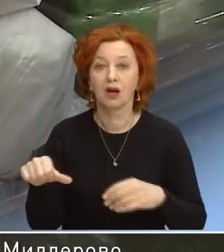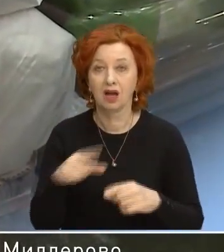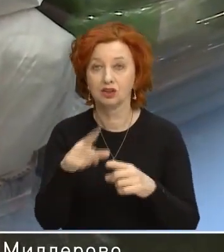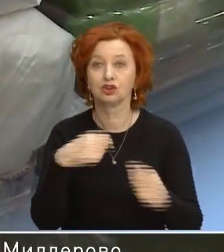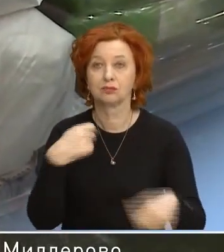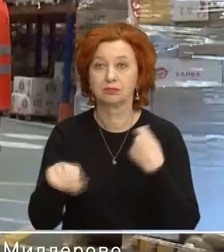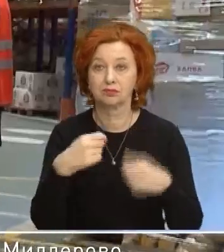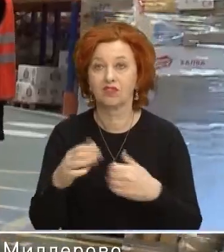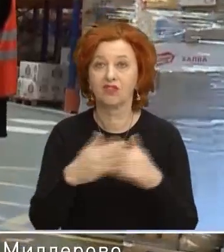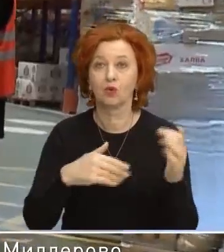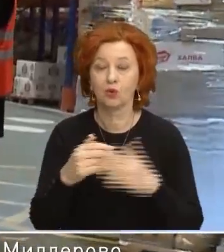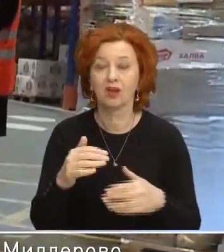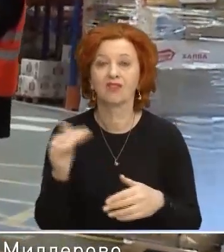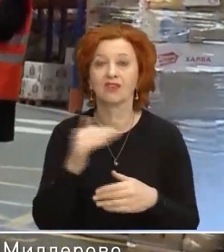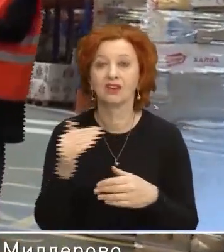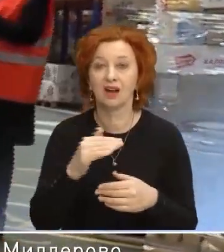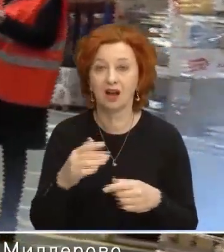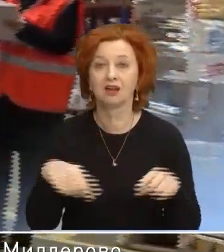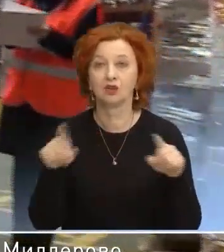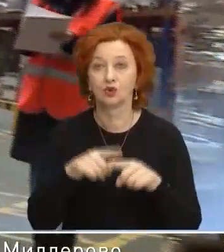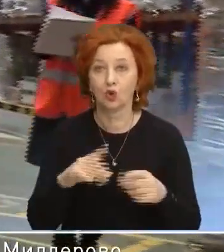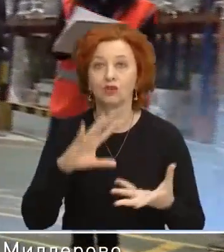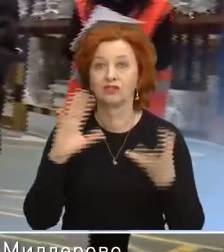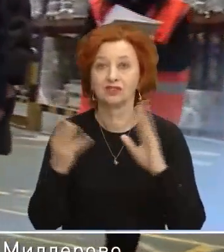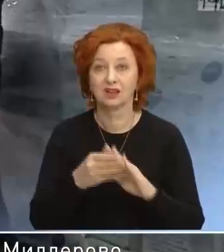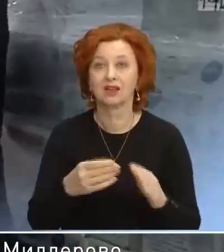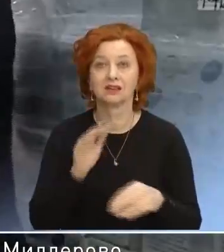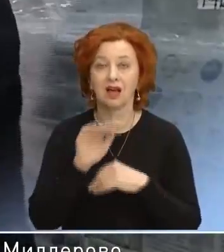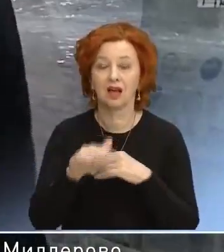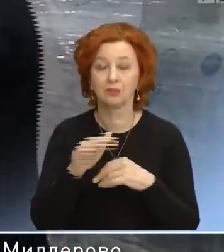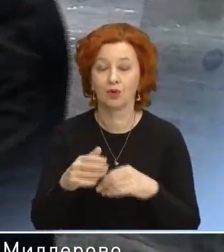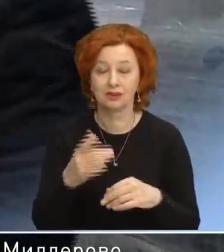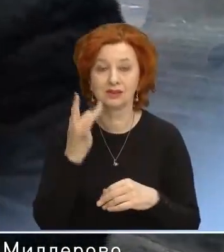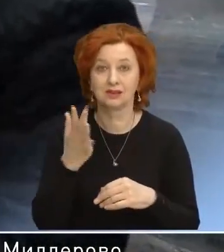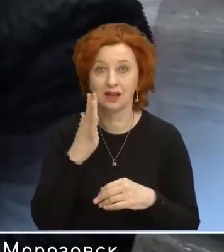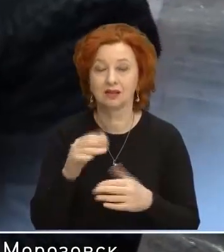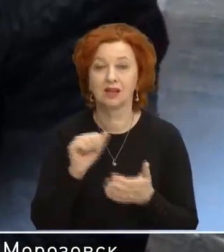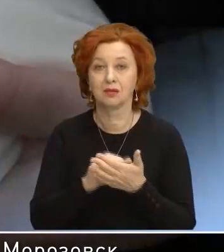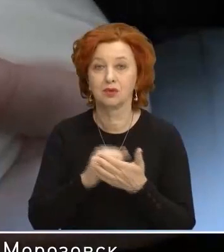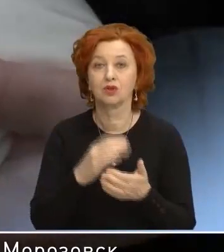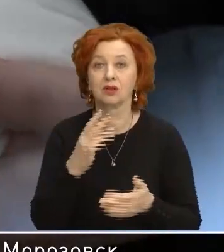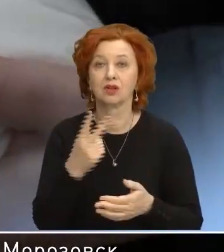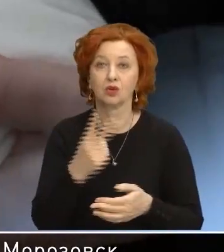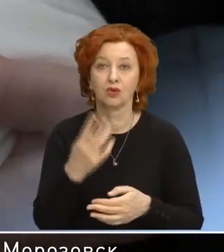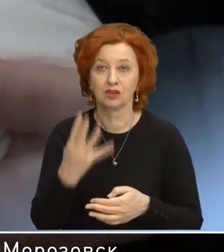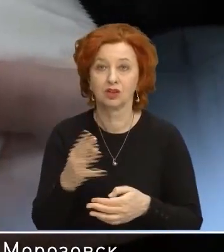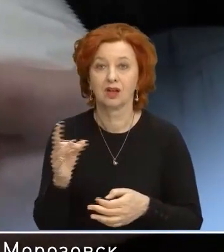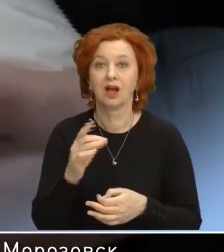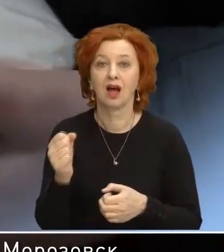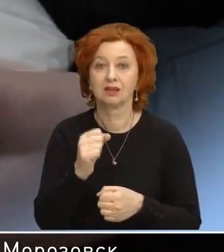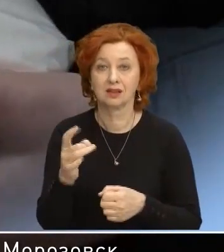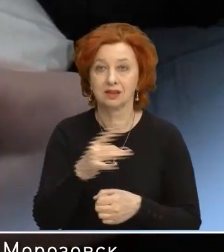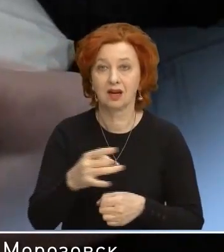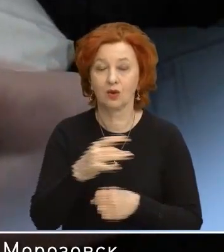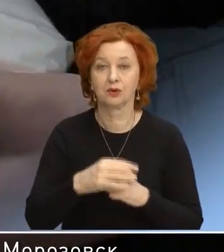одни руки. А федеральное правительство запретило экспорт сахара. Роман Саганов, Владимир Савилов, Дон-24, Аксайский